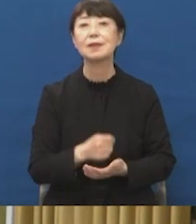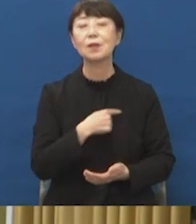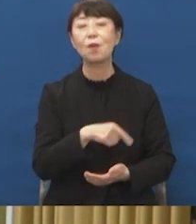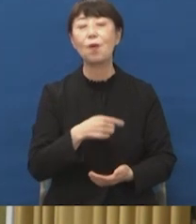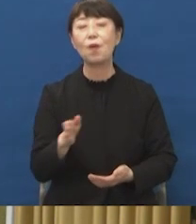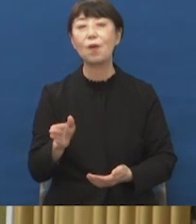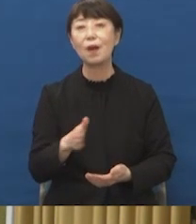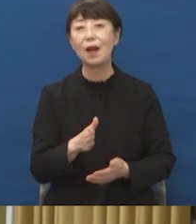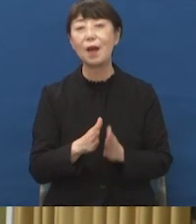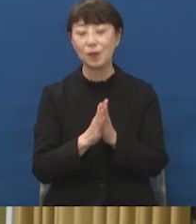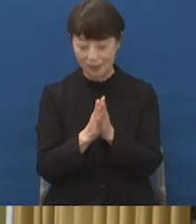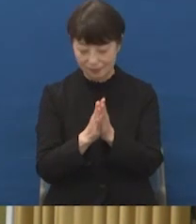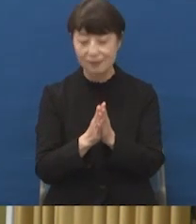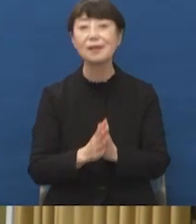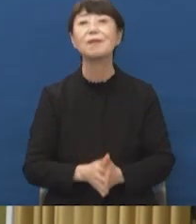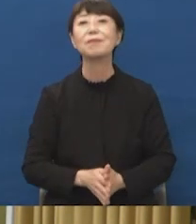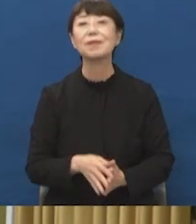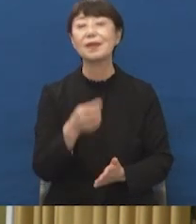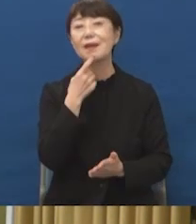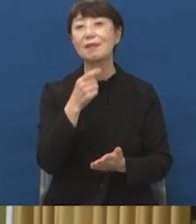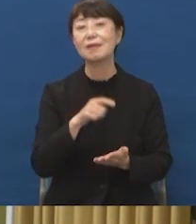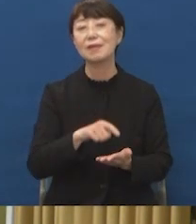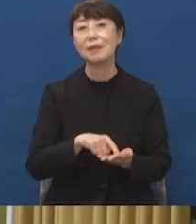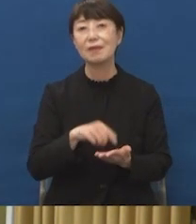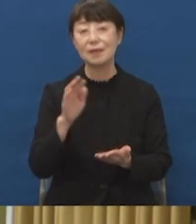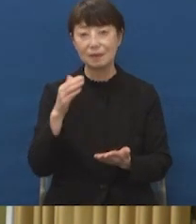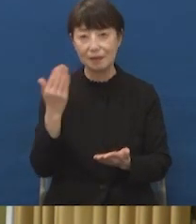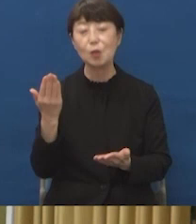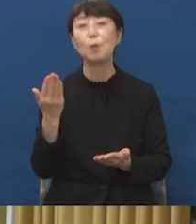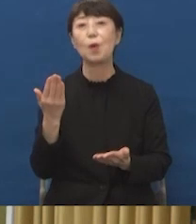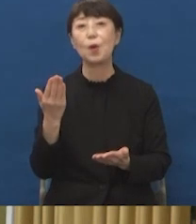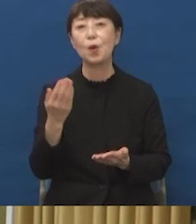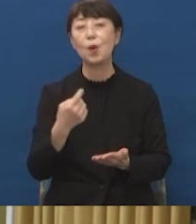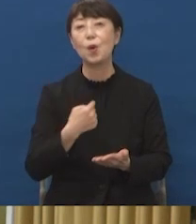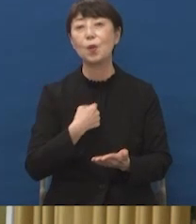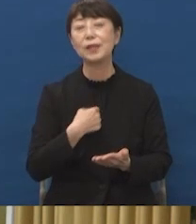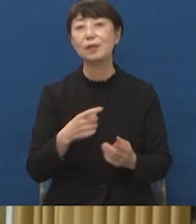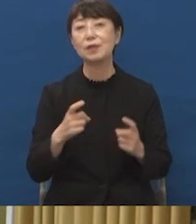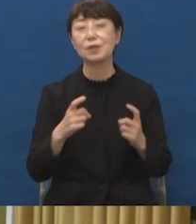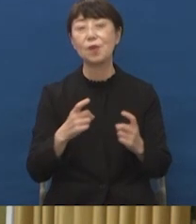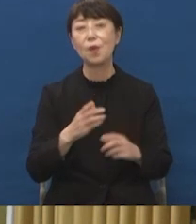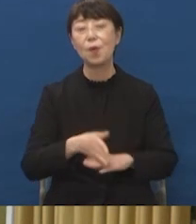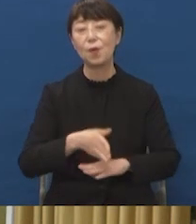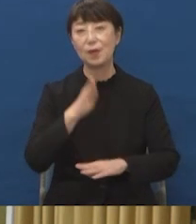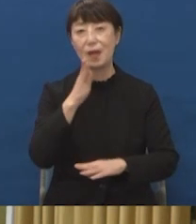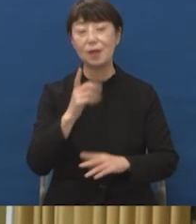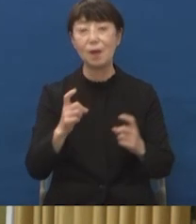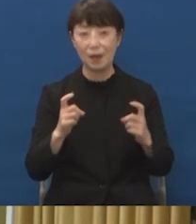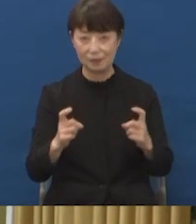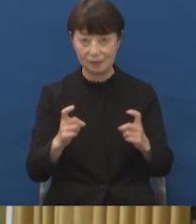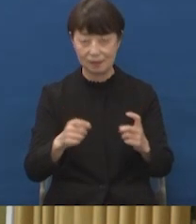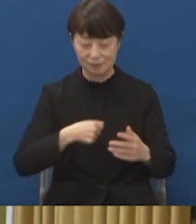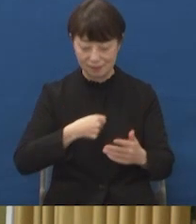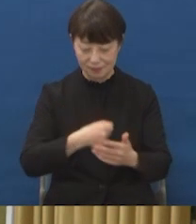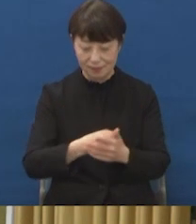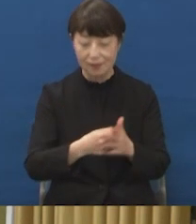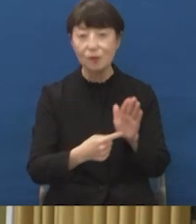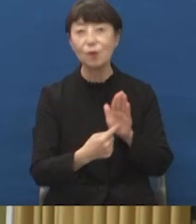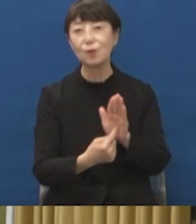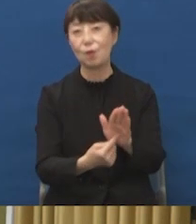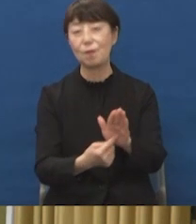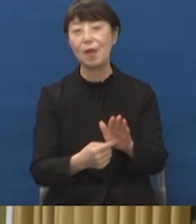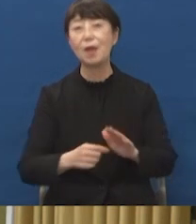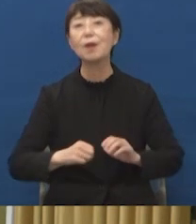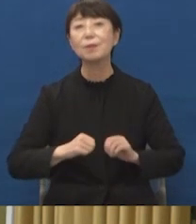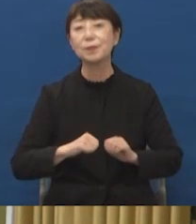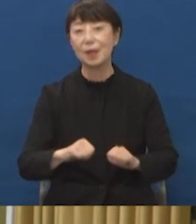を申し上げまして、簡単ではございますけれども、私の御礼のご挨拶と決意の表明とさせていただき